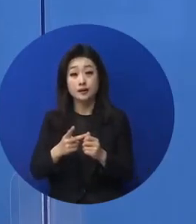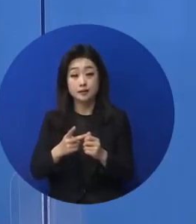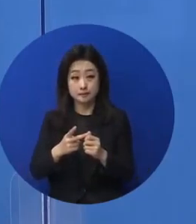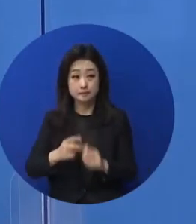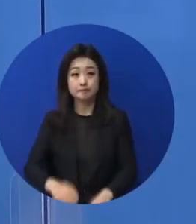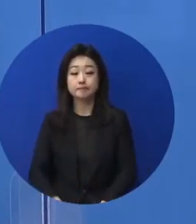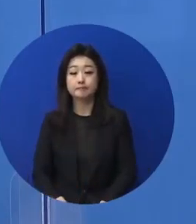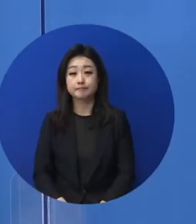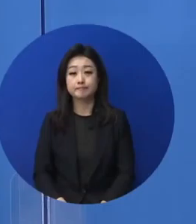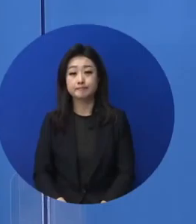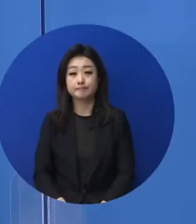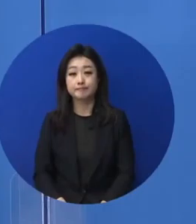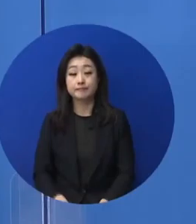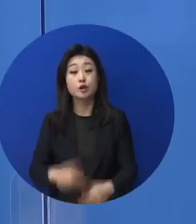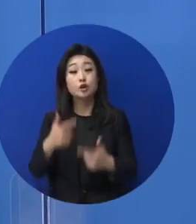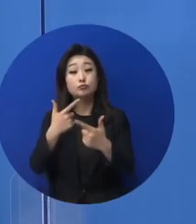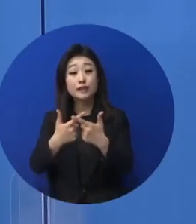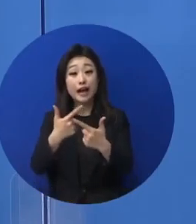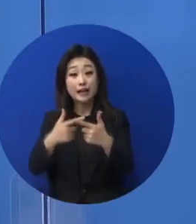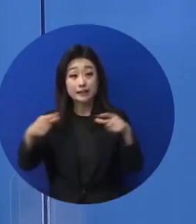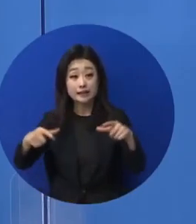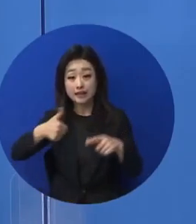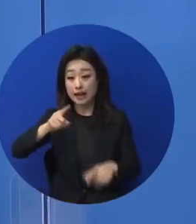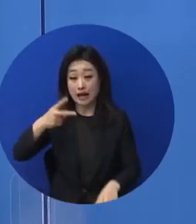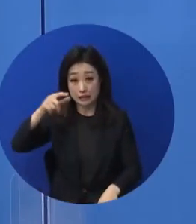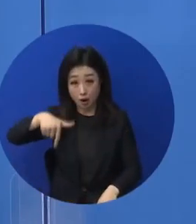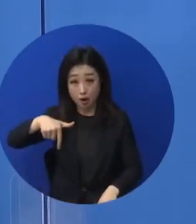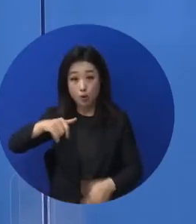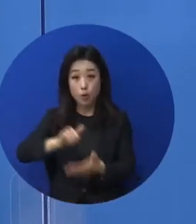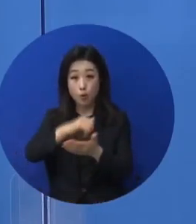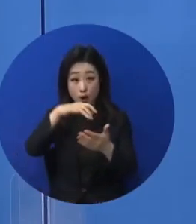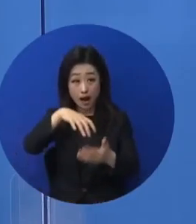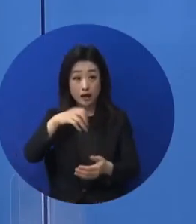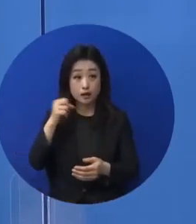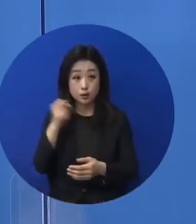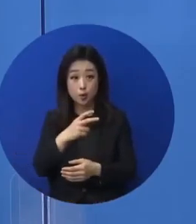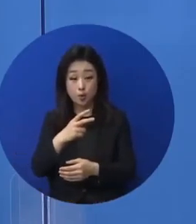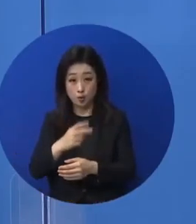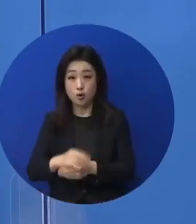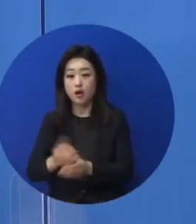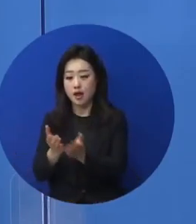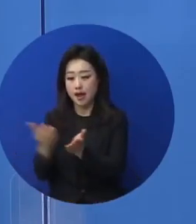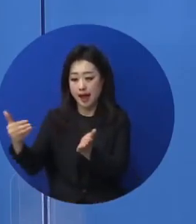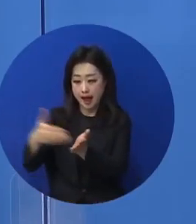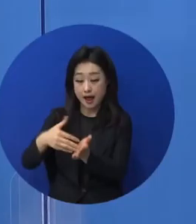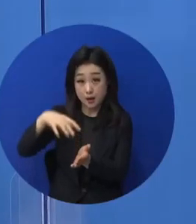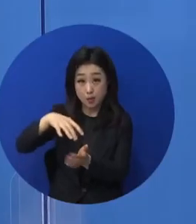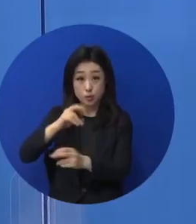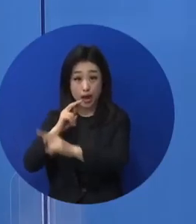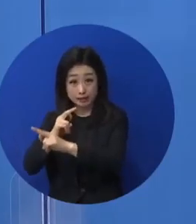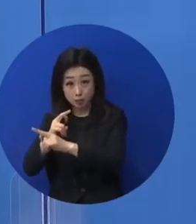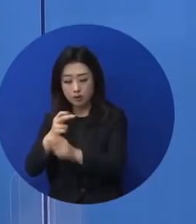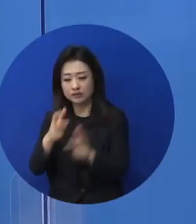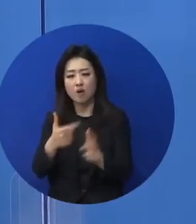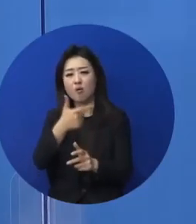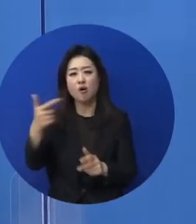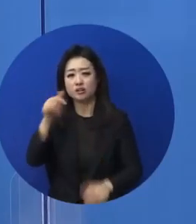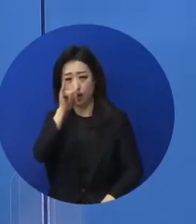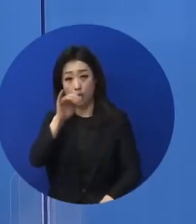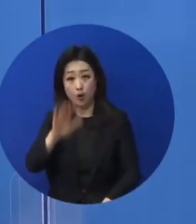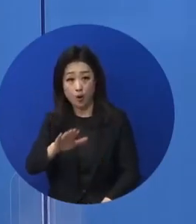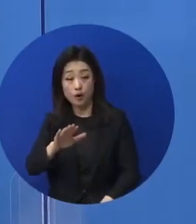후보들이 다 말씀하신 것처럼 부산은 이미 가덕신공항, 그리고 북항재개발, 2030 월드엑스포 같은 굵직한 사업들이 많습니다.